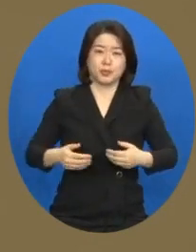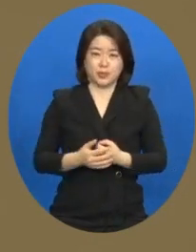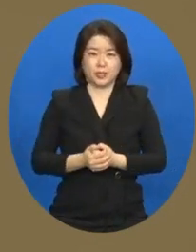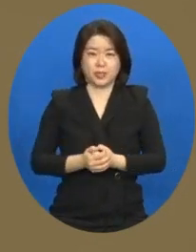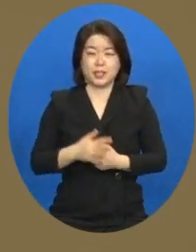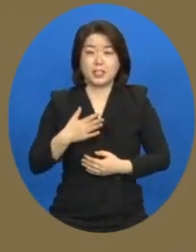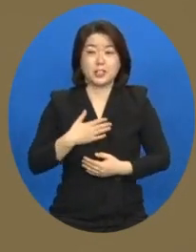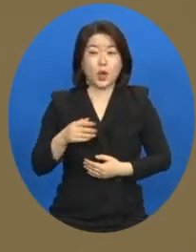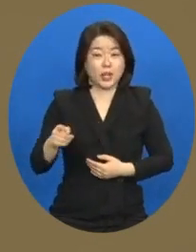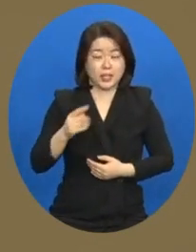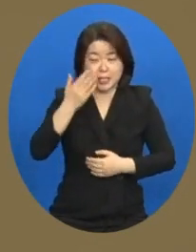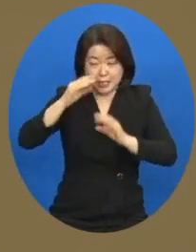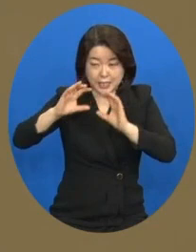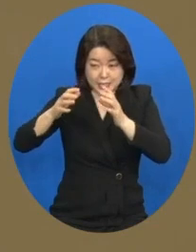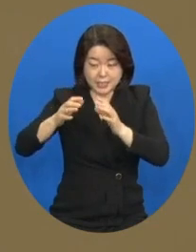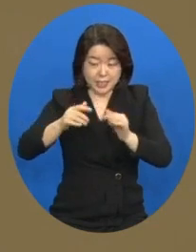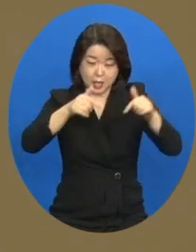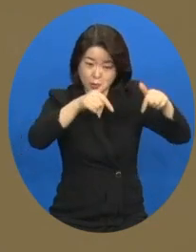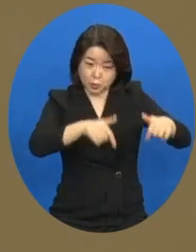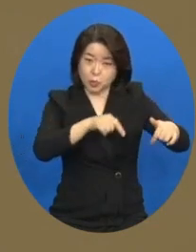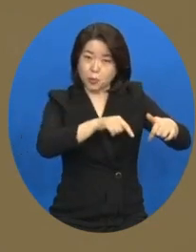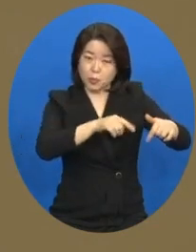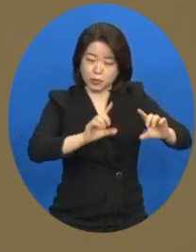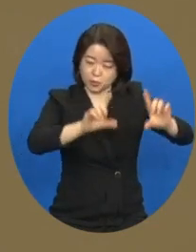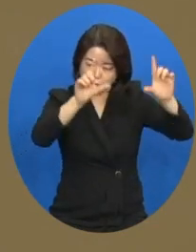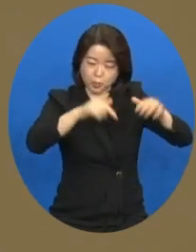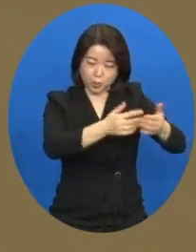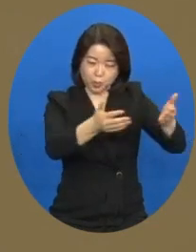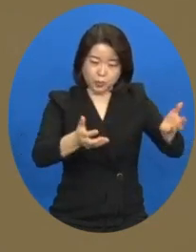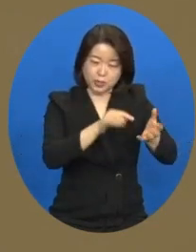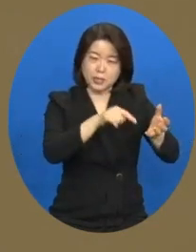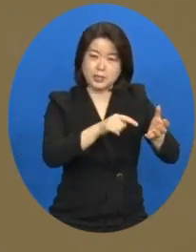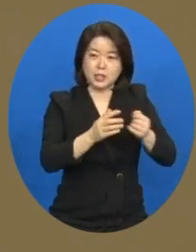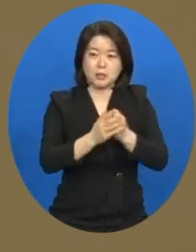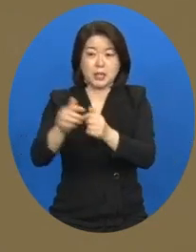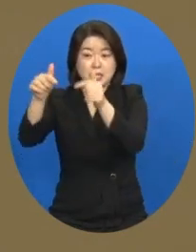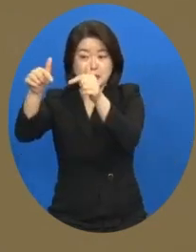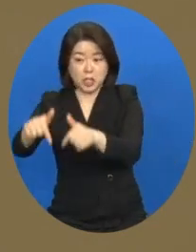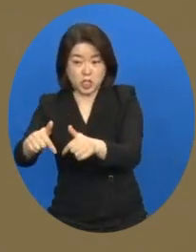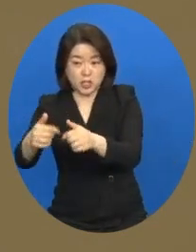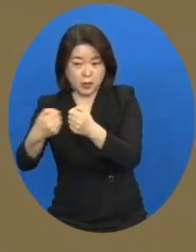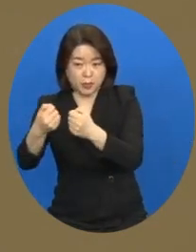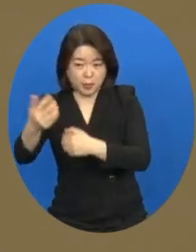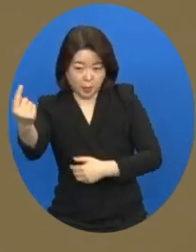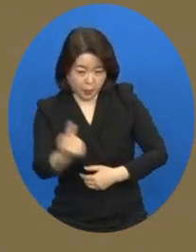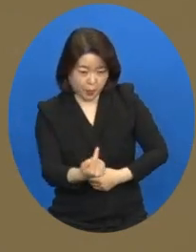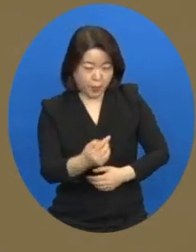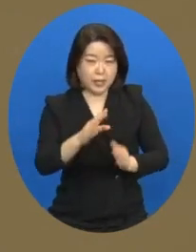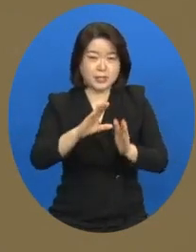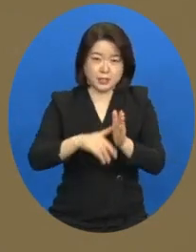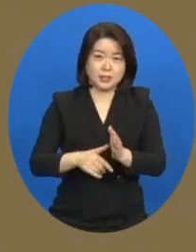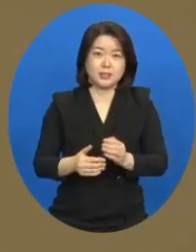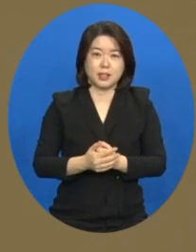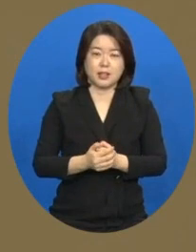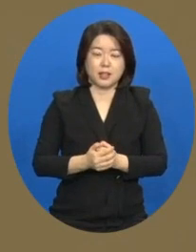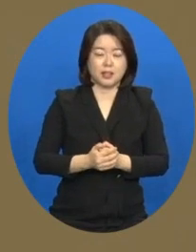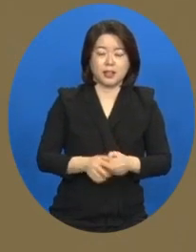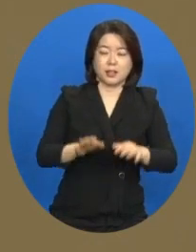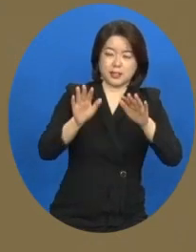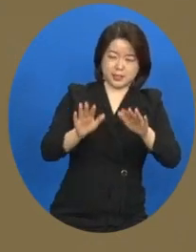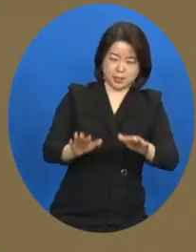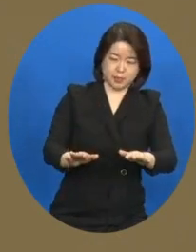이 이스라엘 동쪽 지파가 그런 전쟁을 하겠다고 서쪽 지파 사람들이 몰려왔을 때